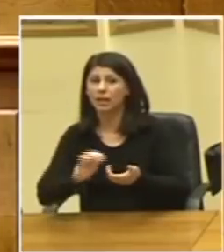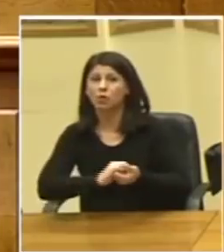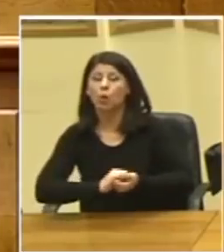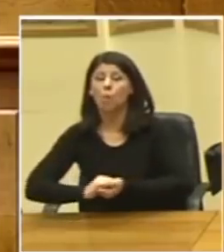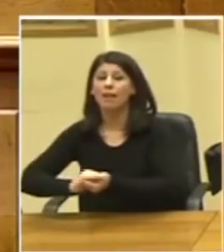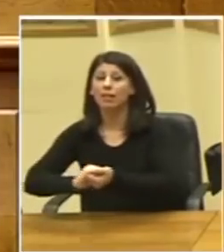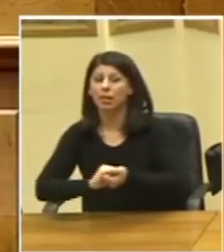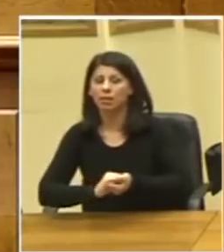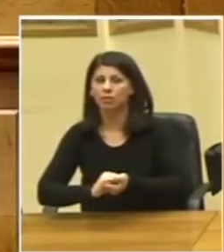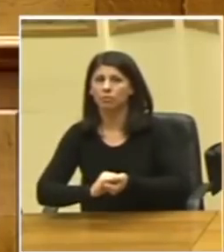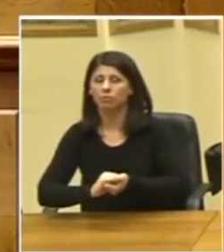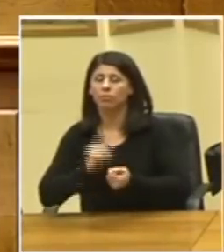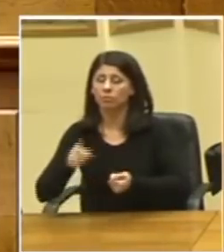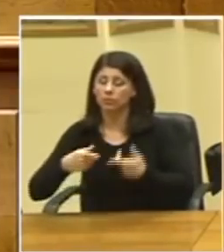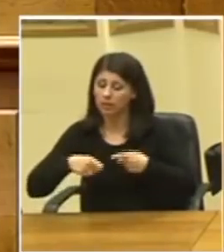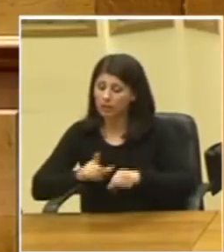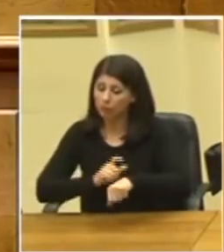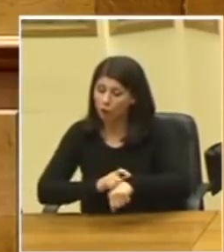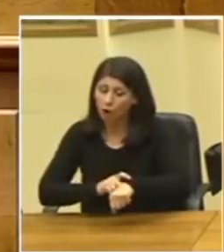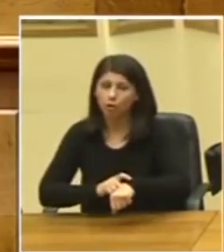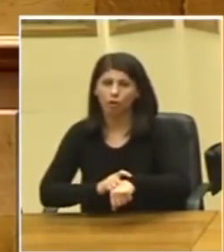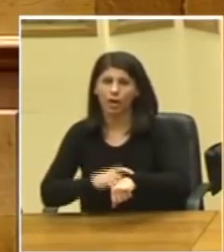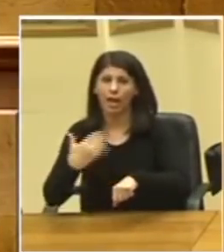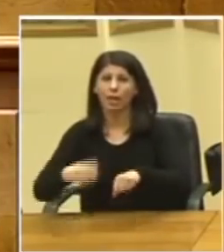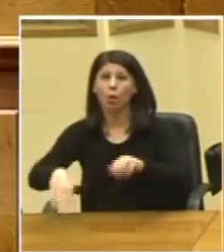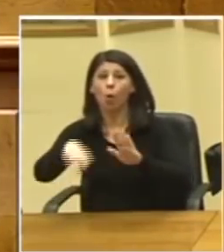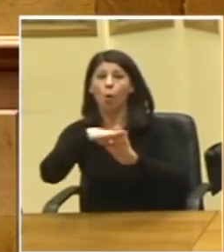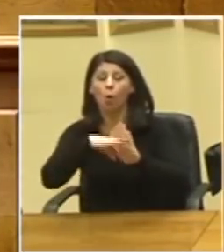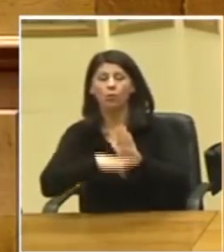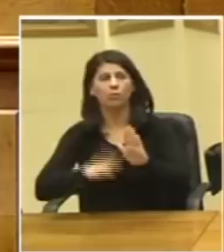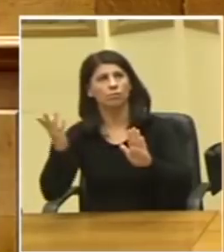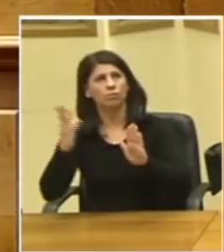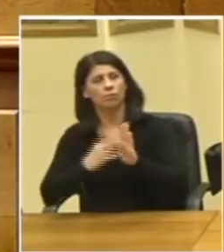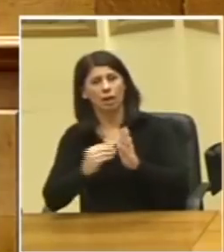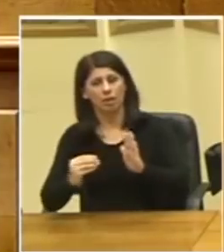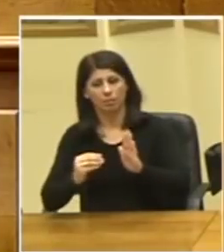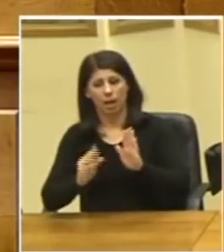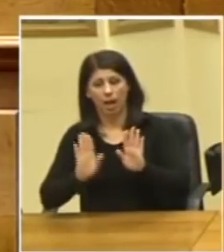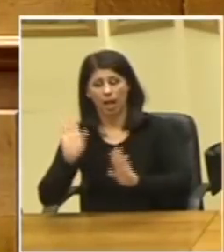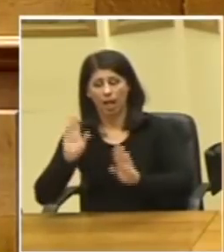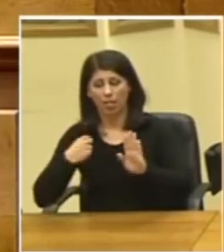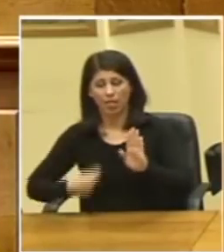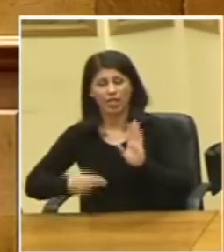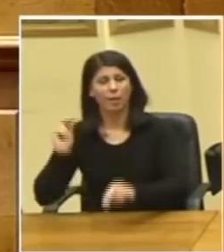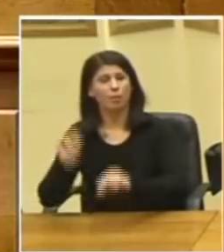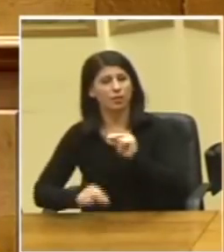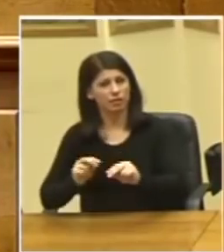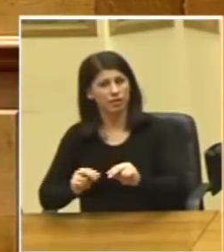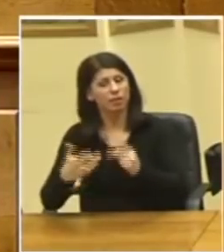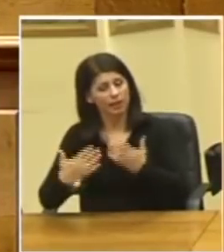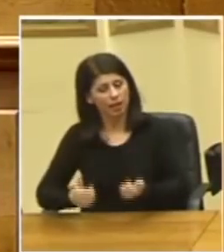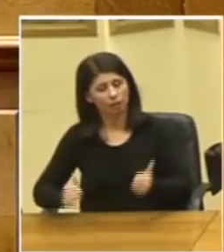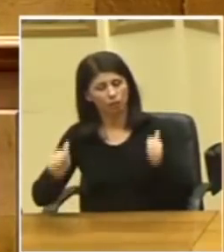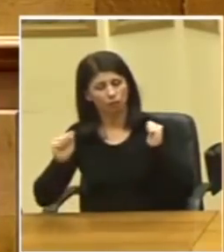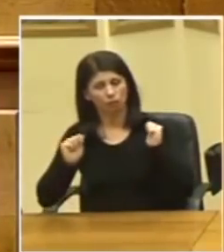σωματείων, θέτοντας ταυτόχρονα και όρους, ώστε για παράδειγμα τα δημοψηφίσματα να παραμένουν